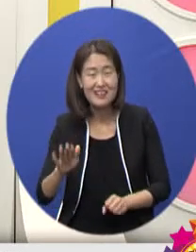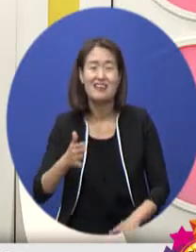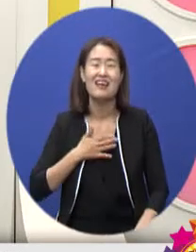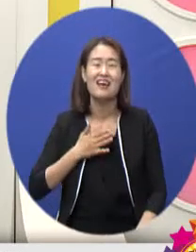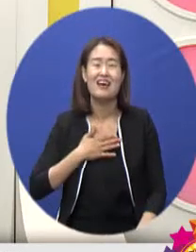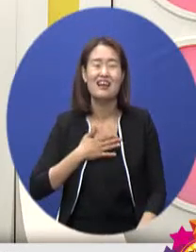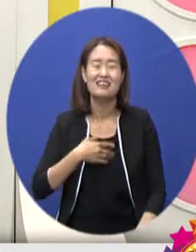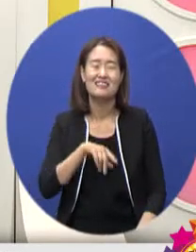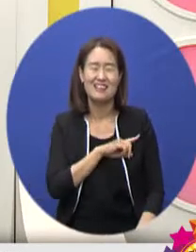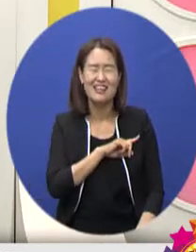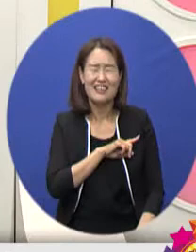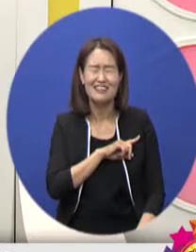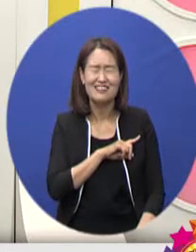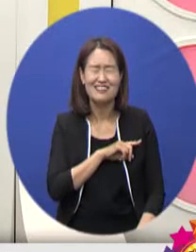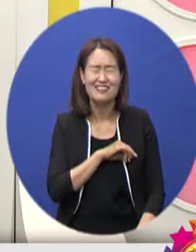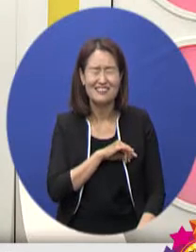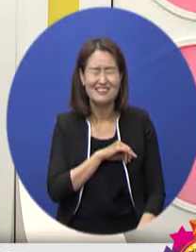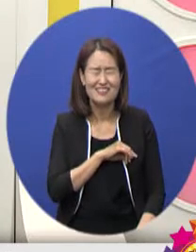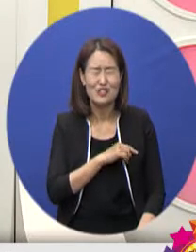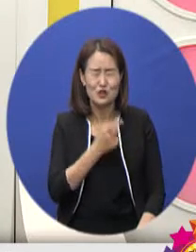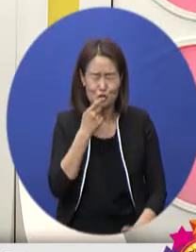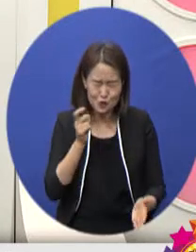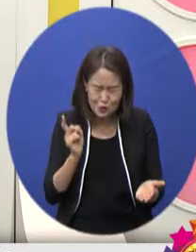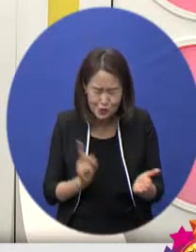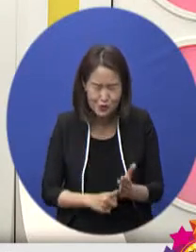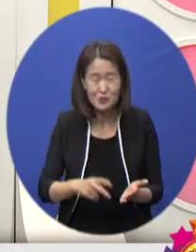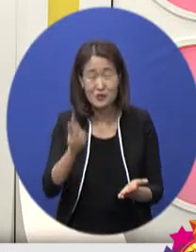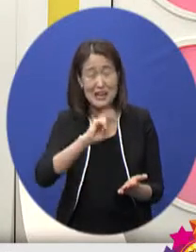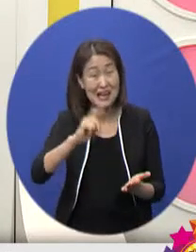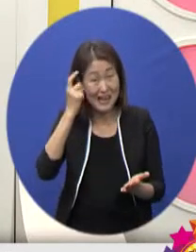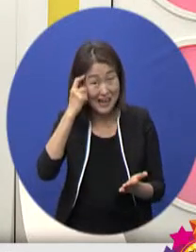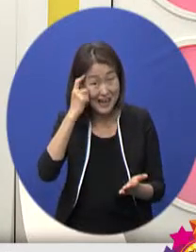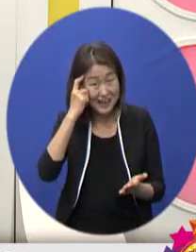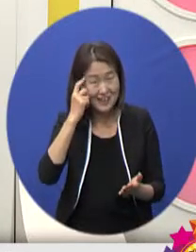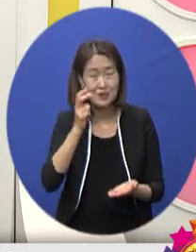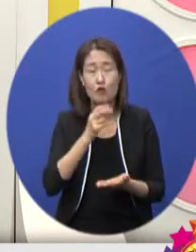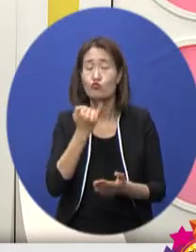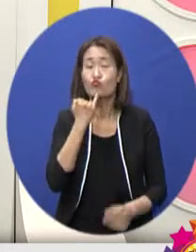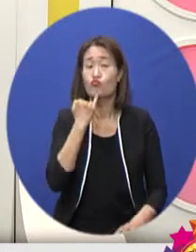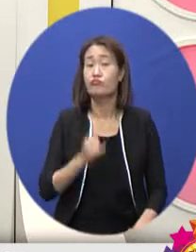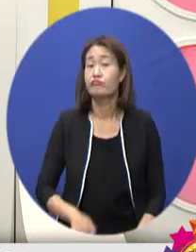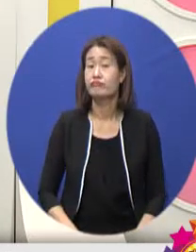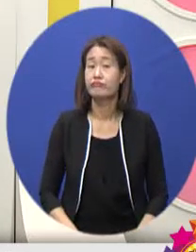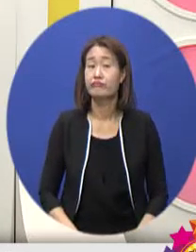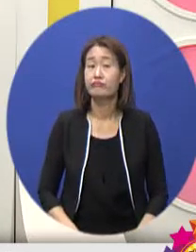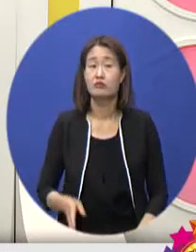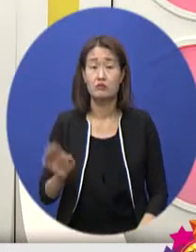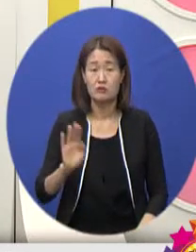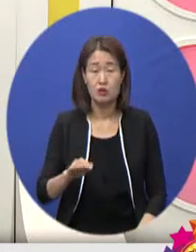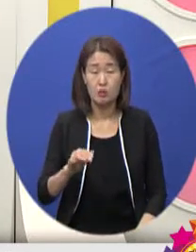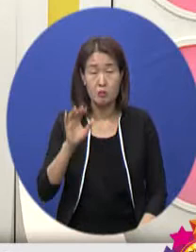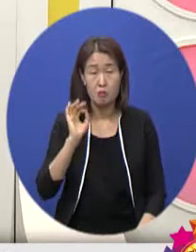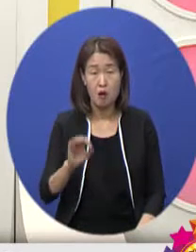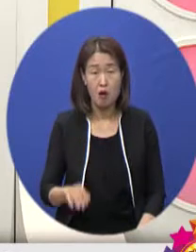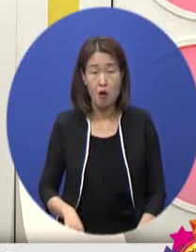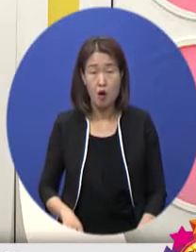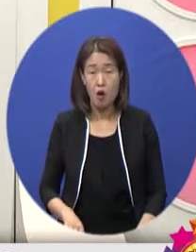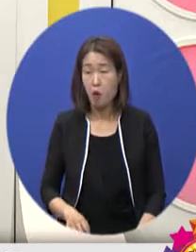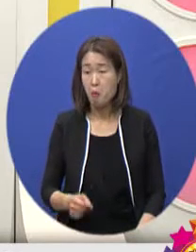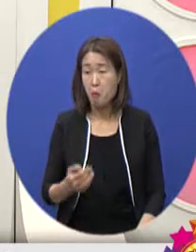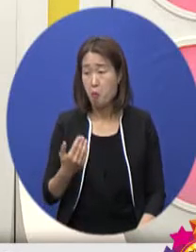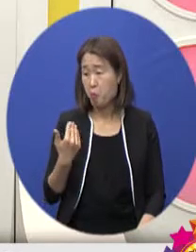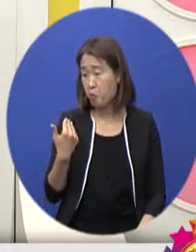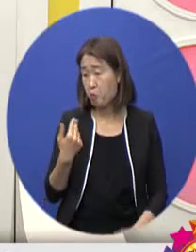제일 심한 데이고 부를 것 같아서 이 곡을 그냥 선택했습니다. 아이고 잘하셨어요. 아니 그나저나 네. 며칠 진짜 며칠 안